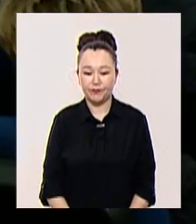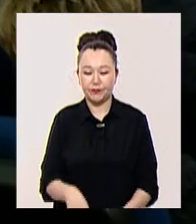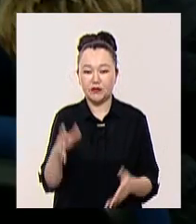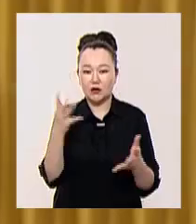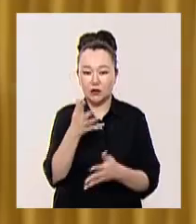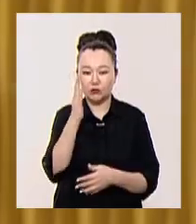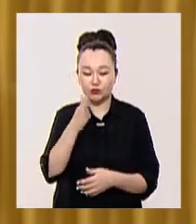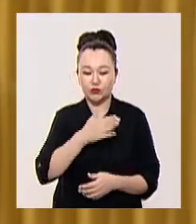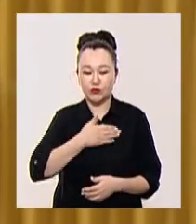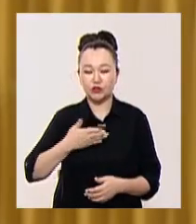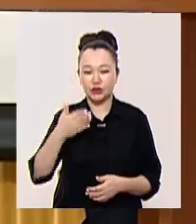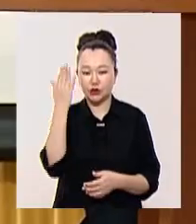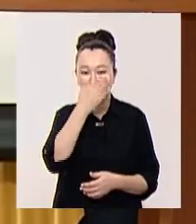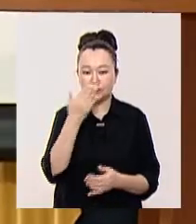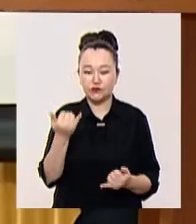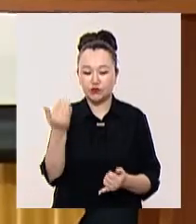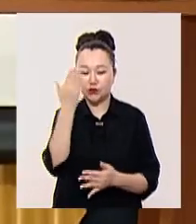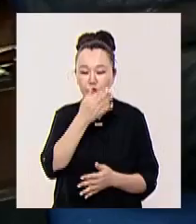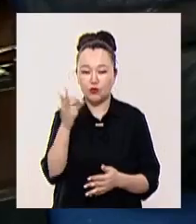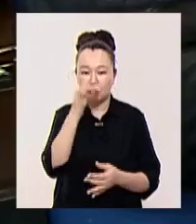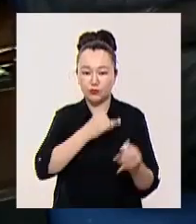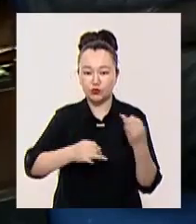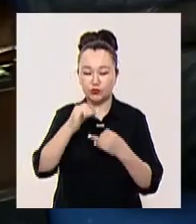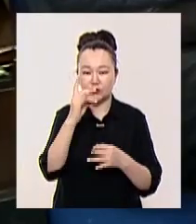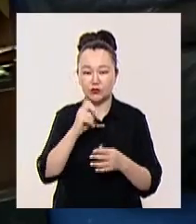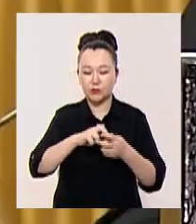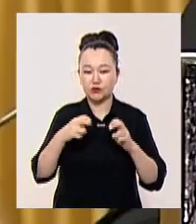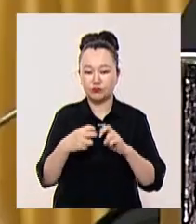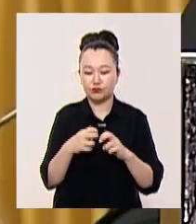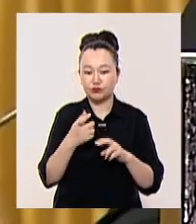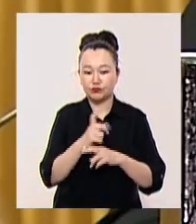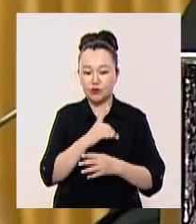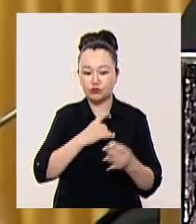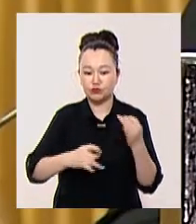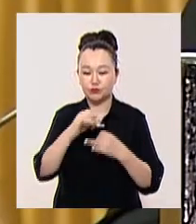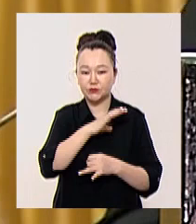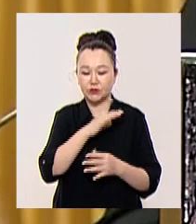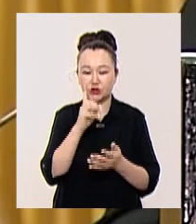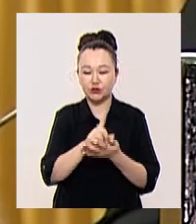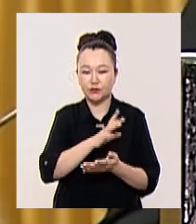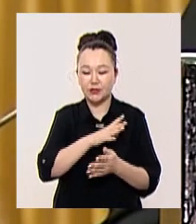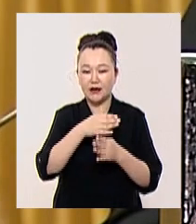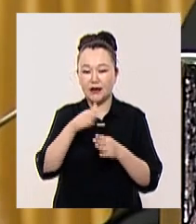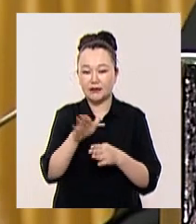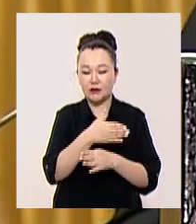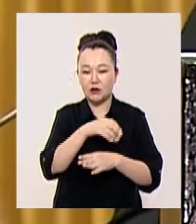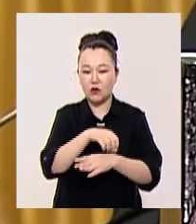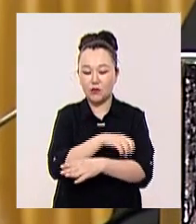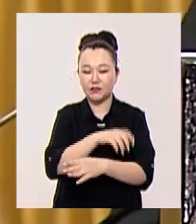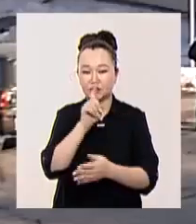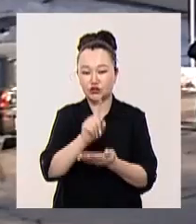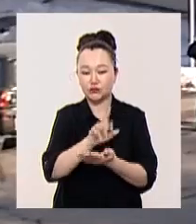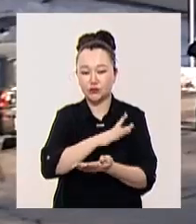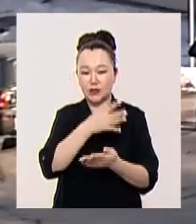Каким будет наше кино? Сегодня кинематографисты обсудили наболевшие проблемы. Должна быть отдельная комиссия, должны быть отдельные